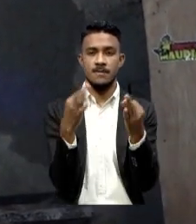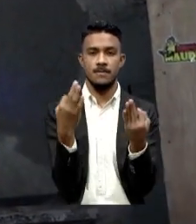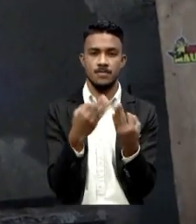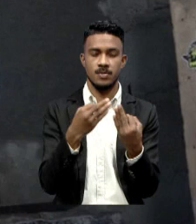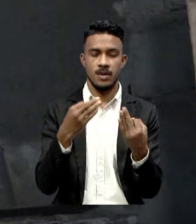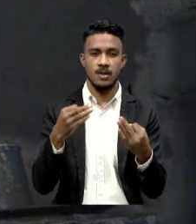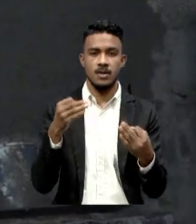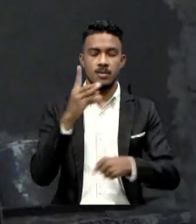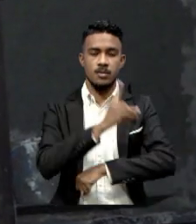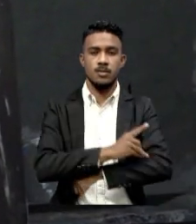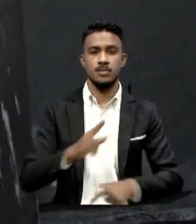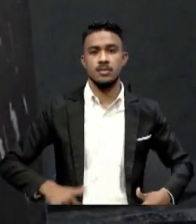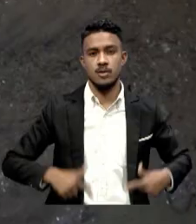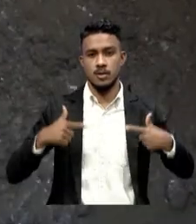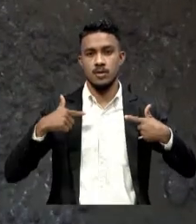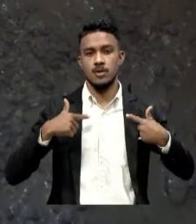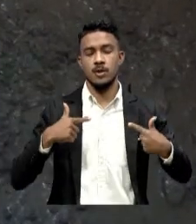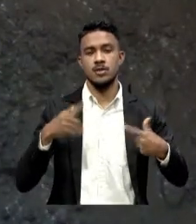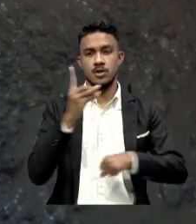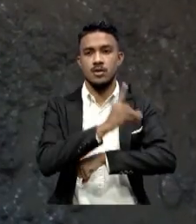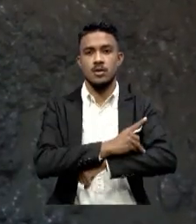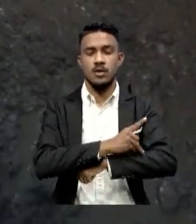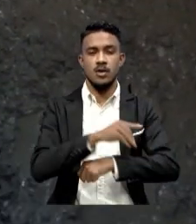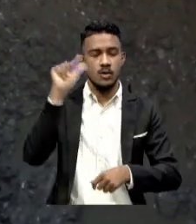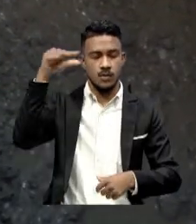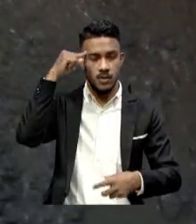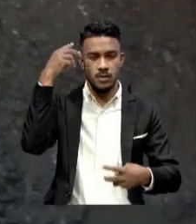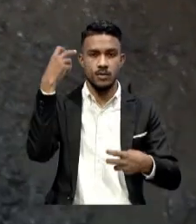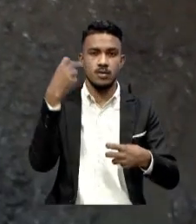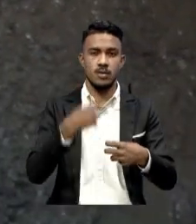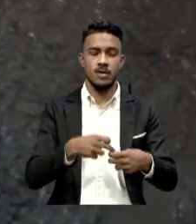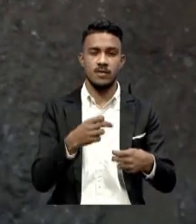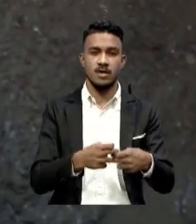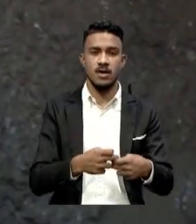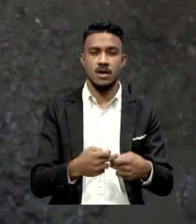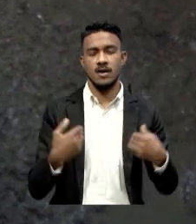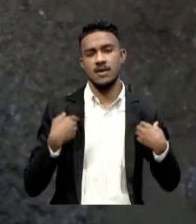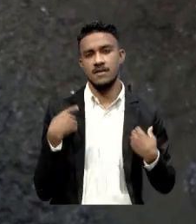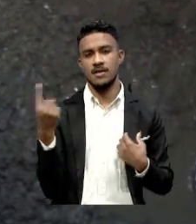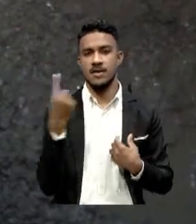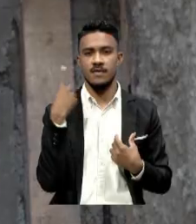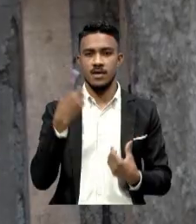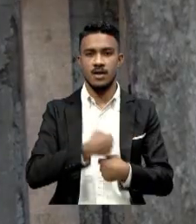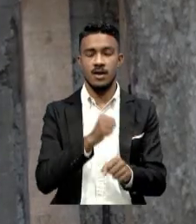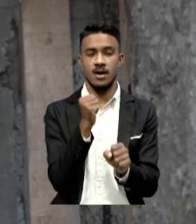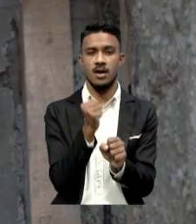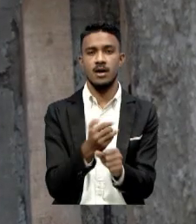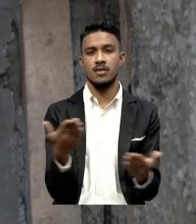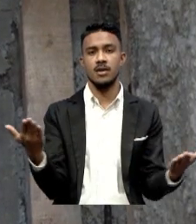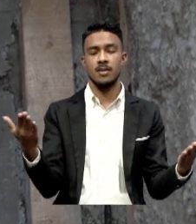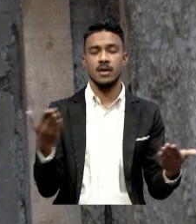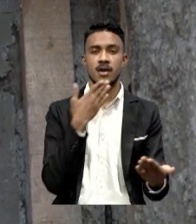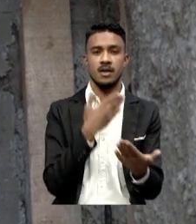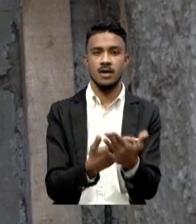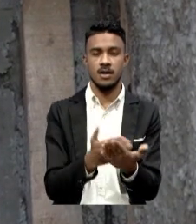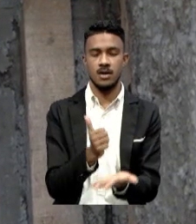ne. Guvernu Timor Leste ia dificuldade no desafiu bot nia laran. Tenta na fatin halo buat nebe posivel, atu